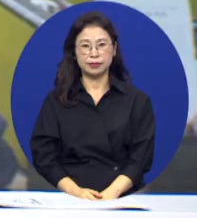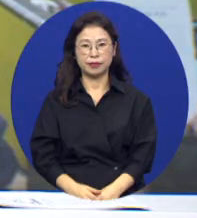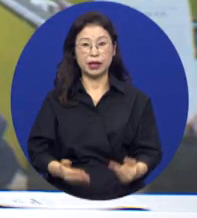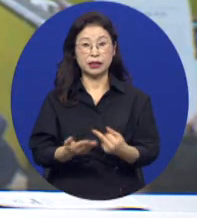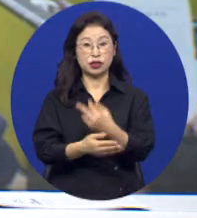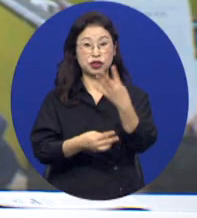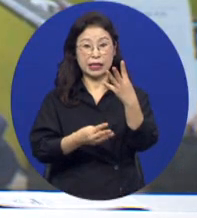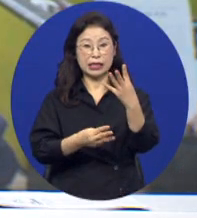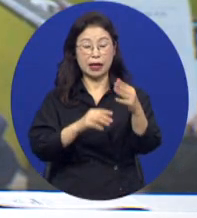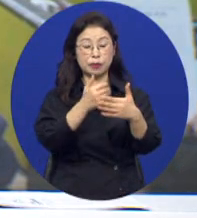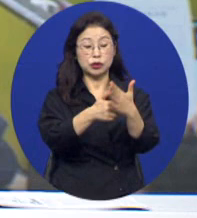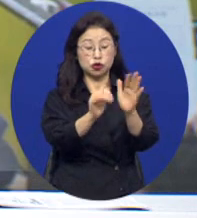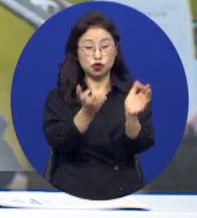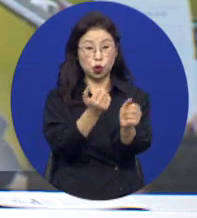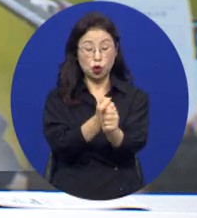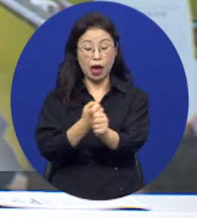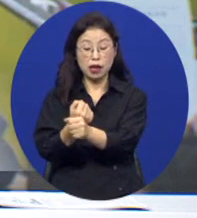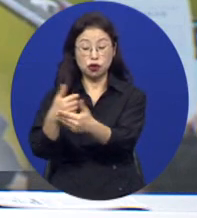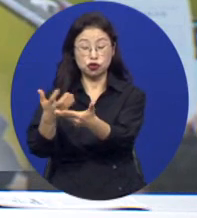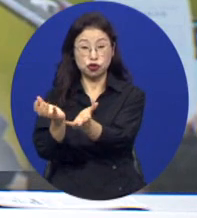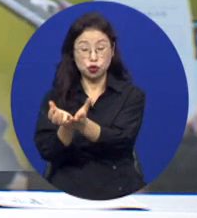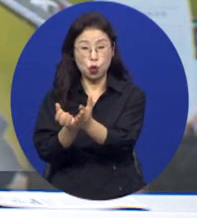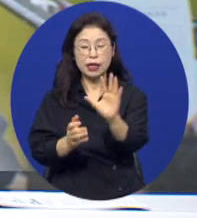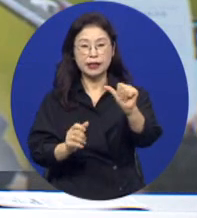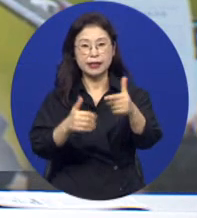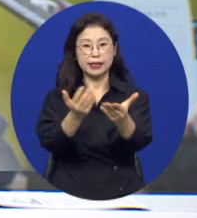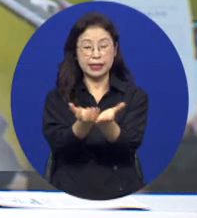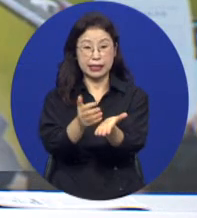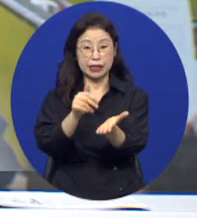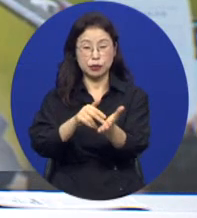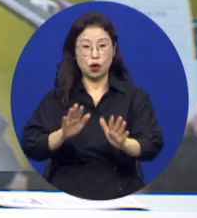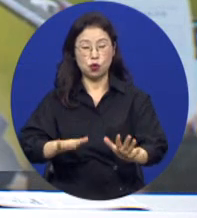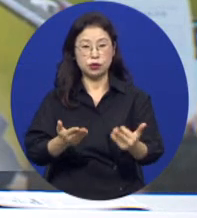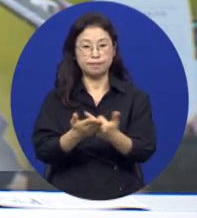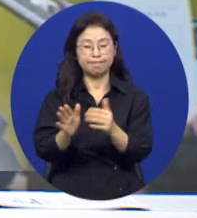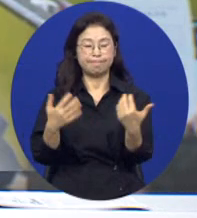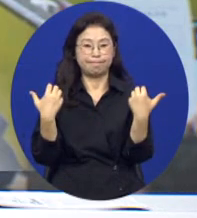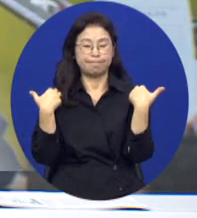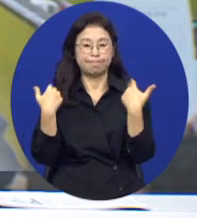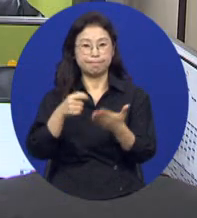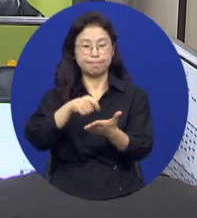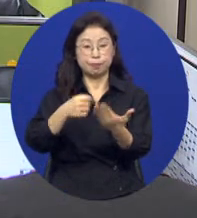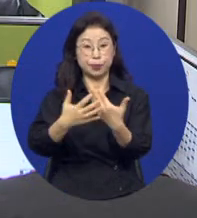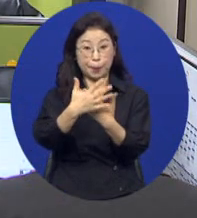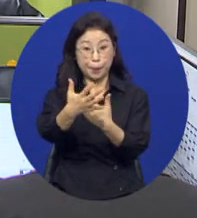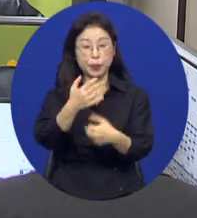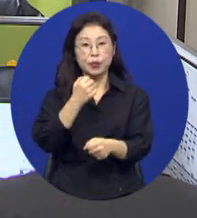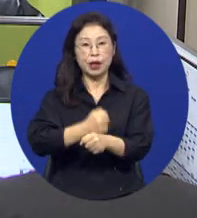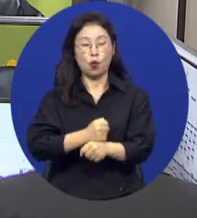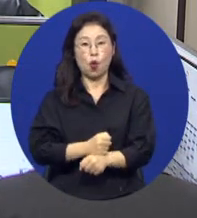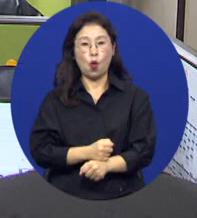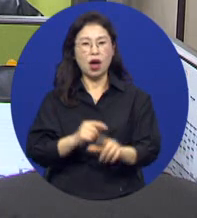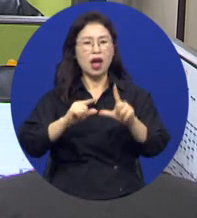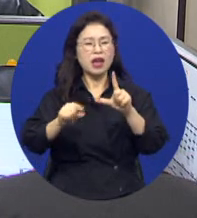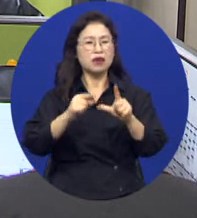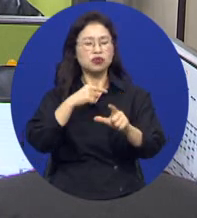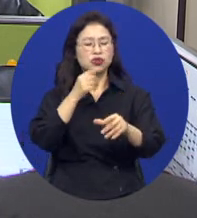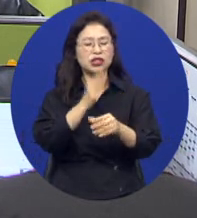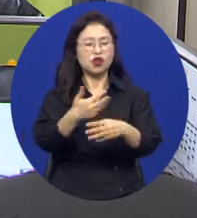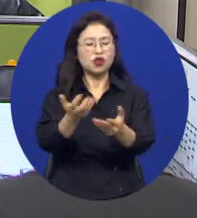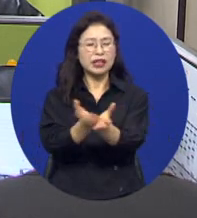제주 4.유족회와 제주 4.3 연구소 등 5개 단체는 오늘 제주도청에서 기자회견을 열고 일부